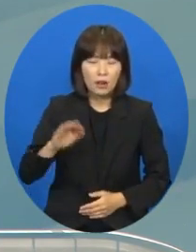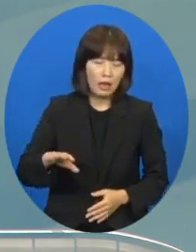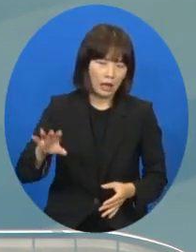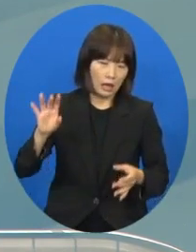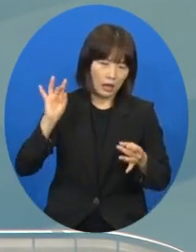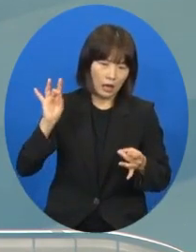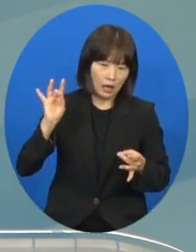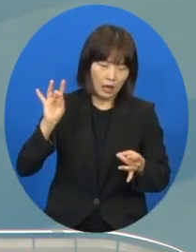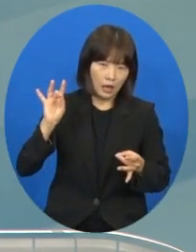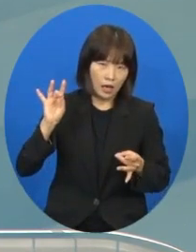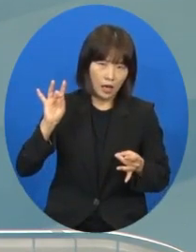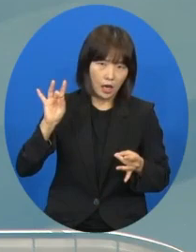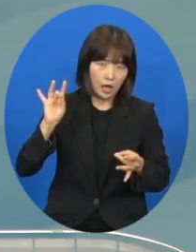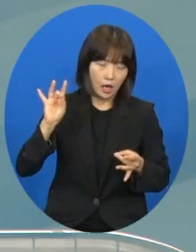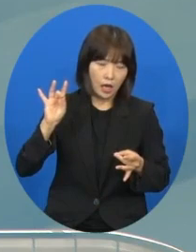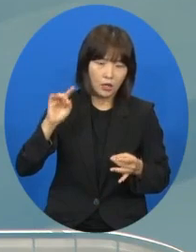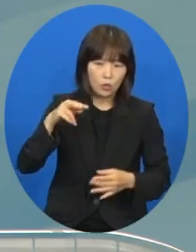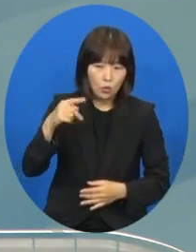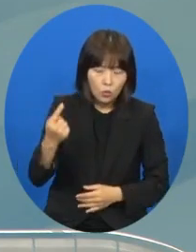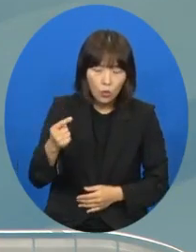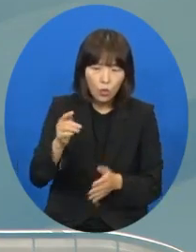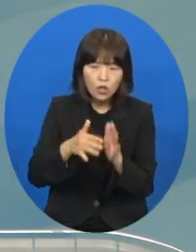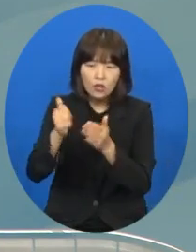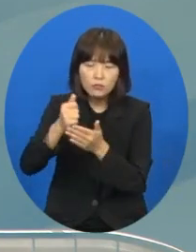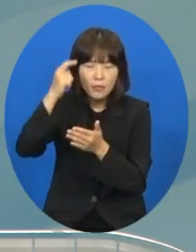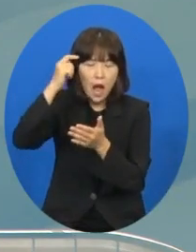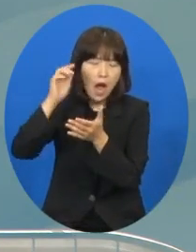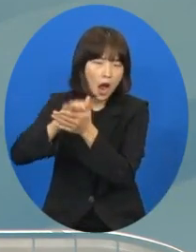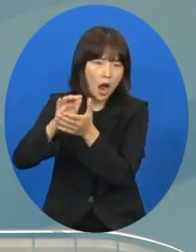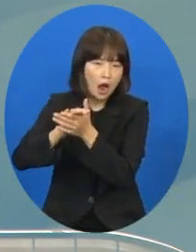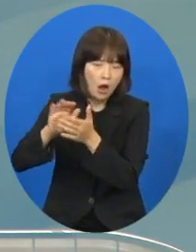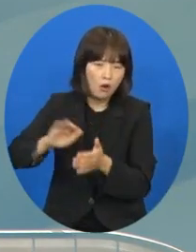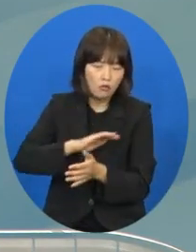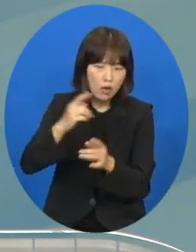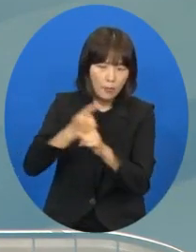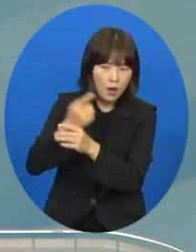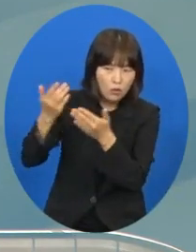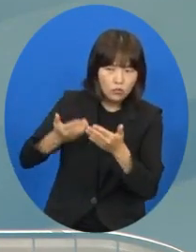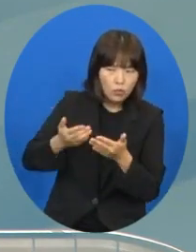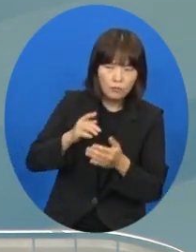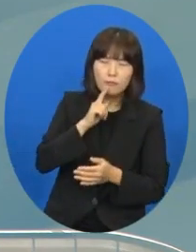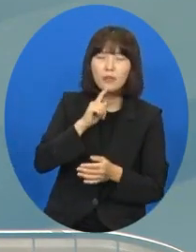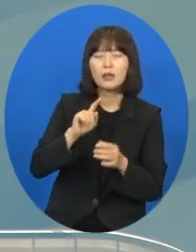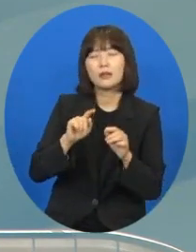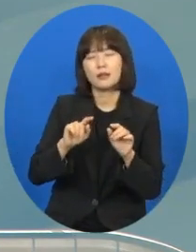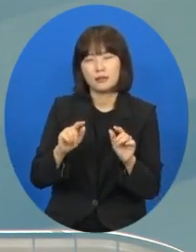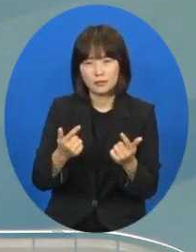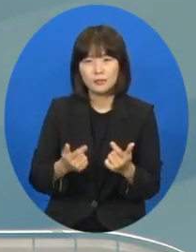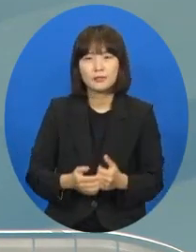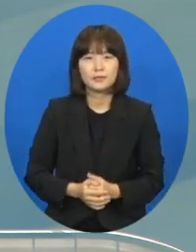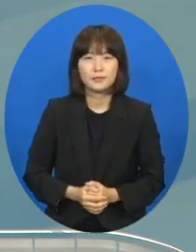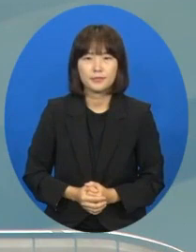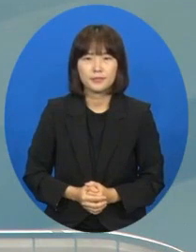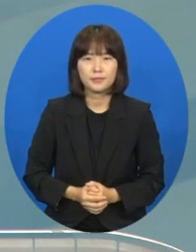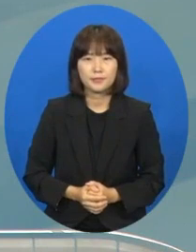있어도 예수님께서 우리를 알아서 바꿔 주실 거다. 그 말은 아닙니다.